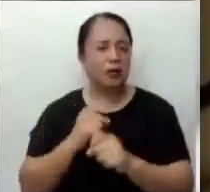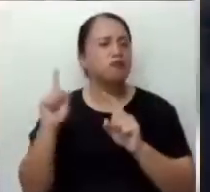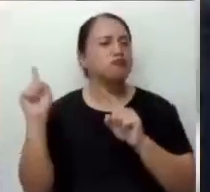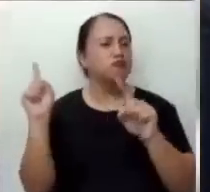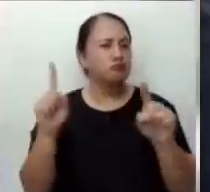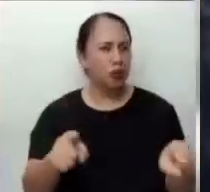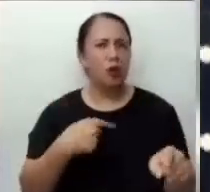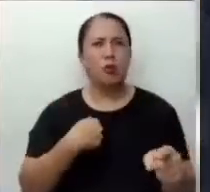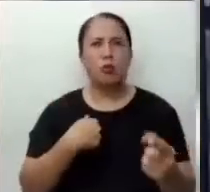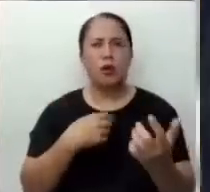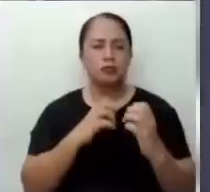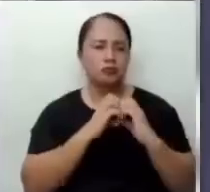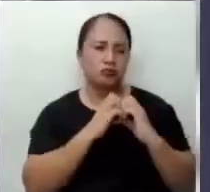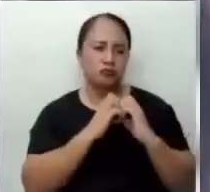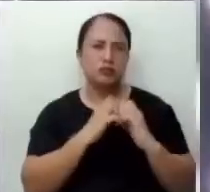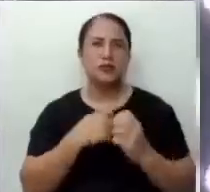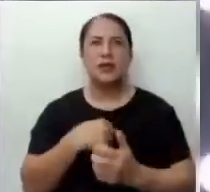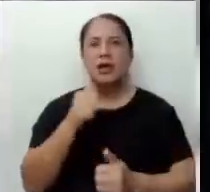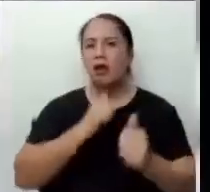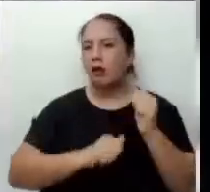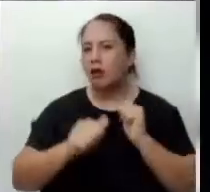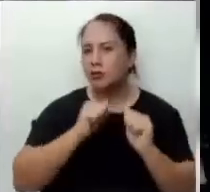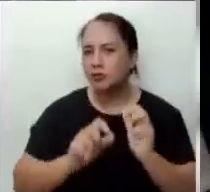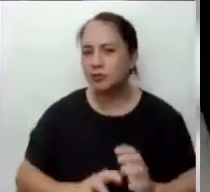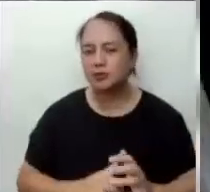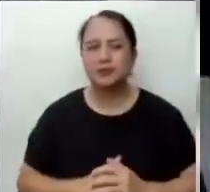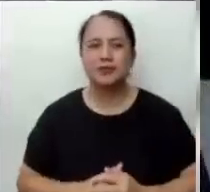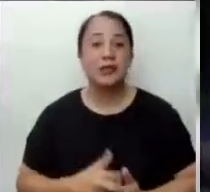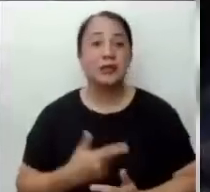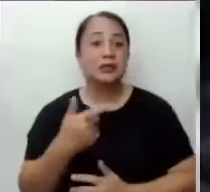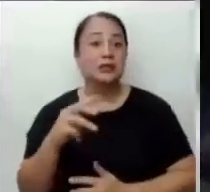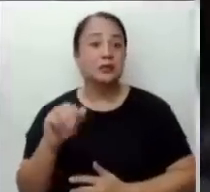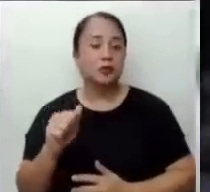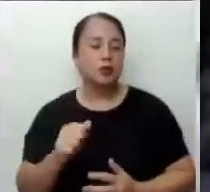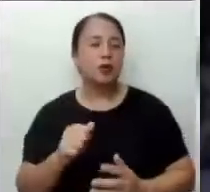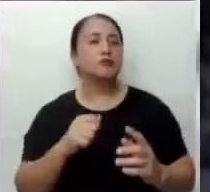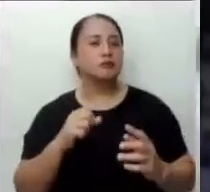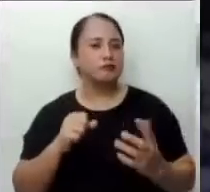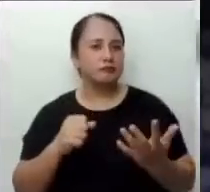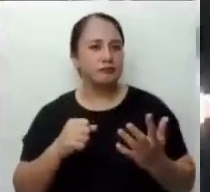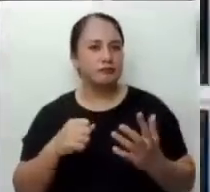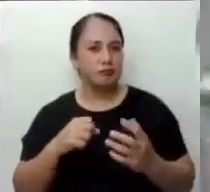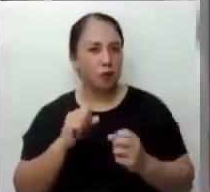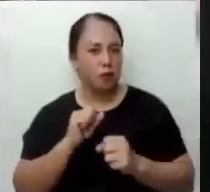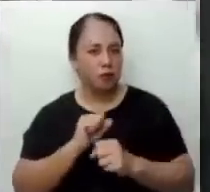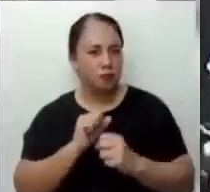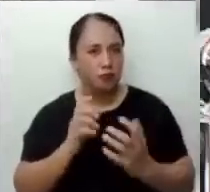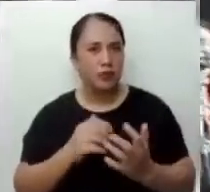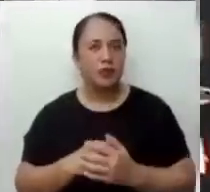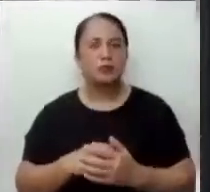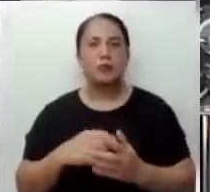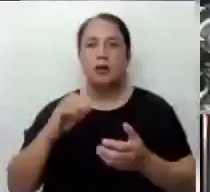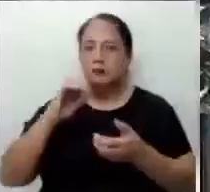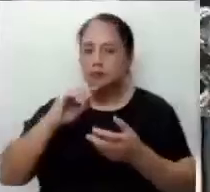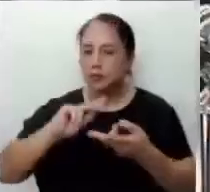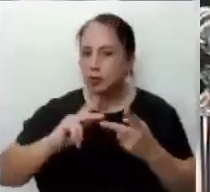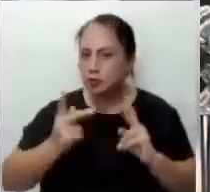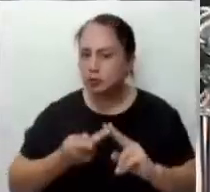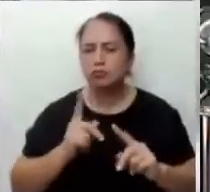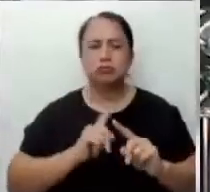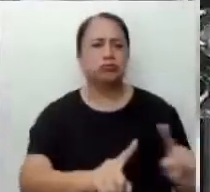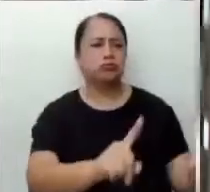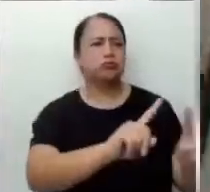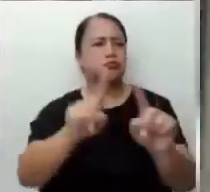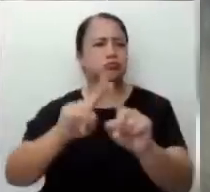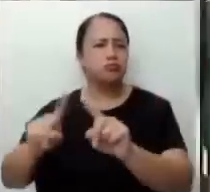kapuso at sparkle stars, GMA personalities, stakeholders at marami pang iba.